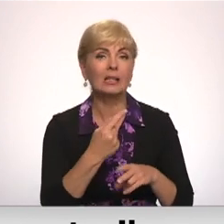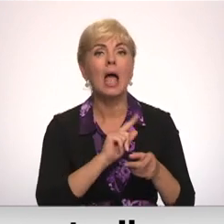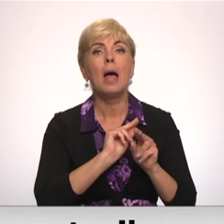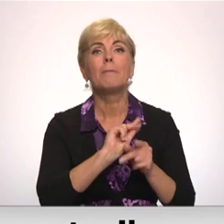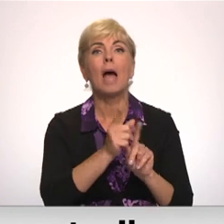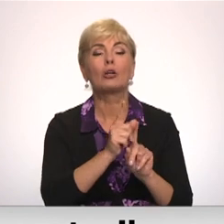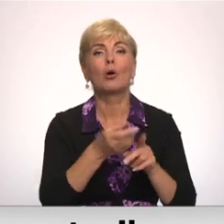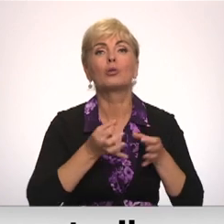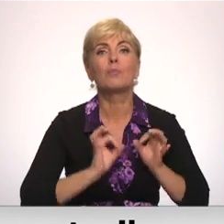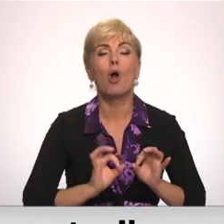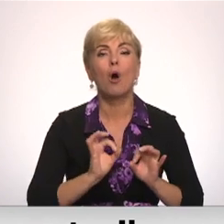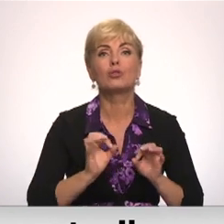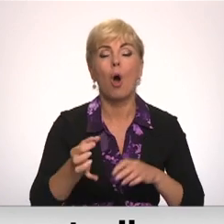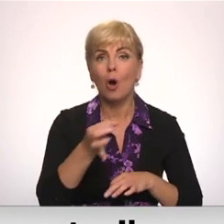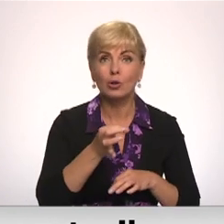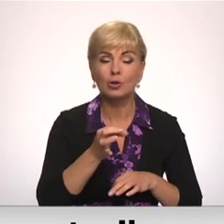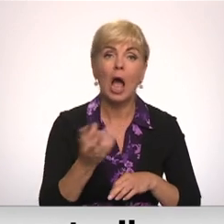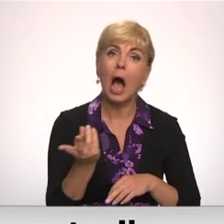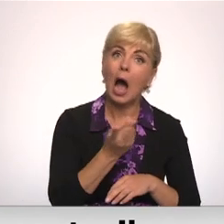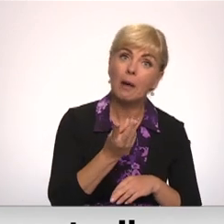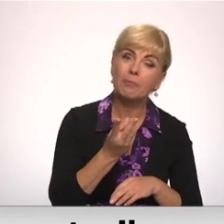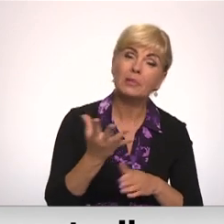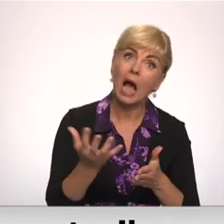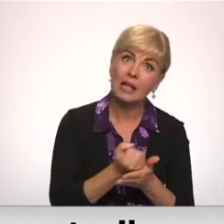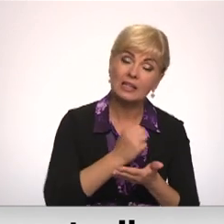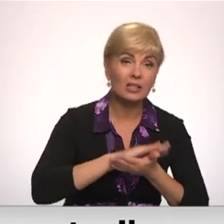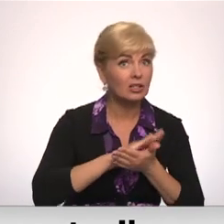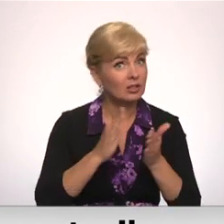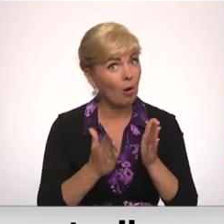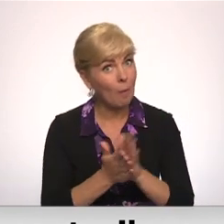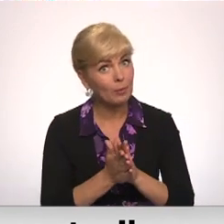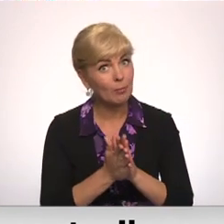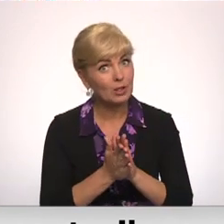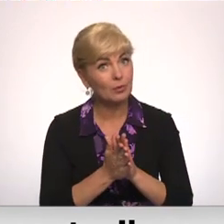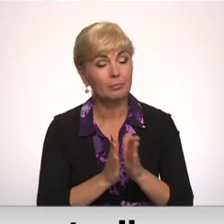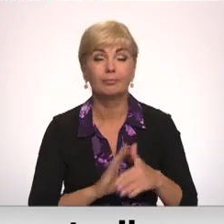organizācijas. Vai šoreiz abām pusēm izdevās rast kompromisu, zina stāstīt Vita Anstrate.